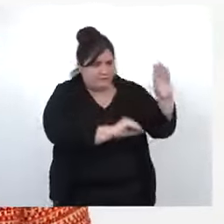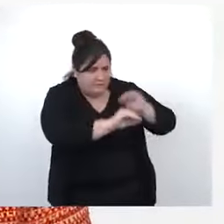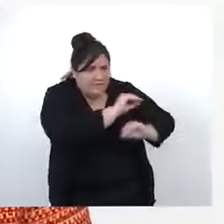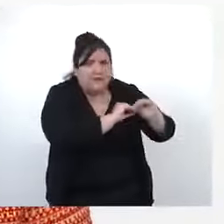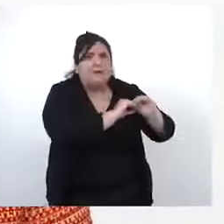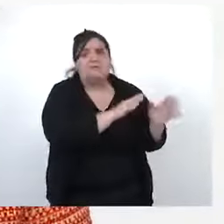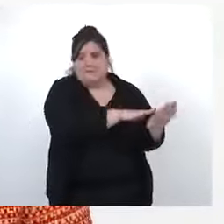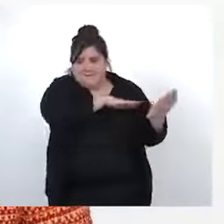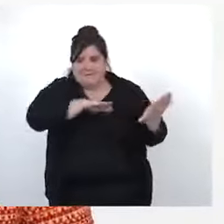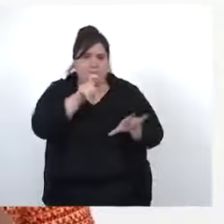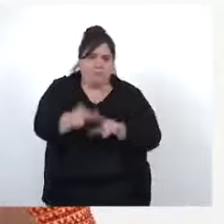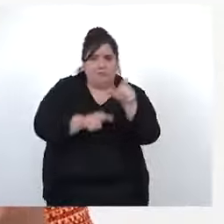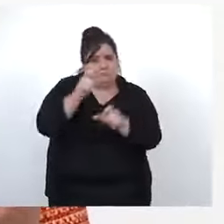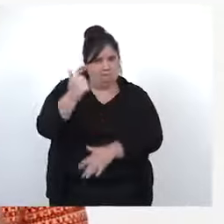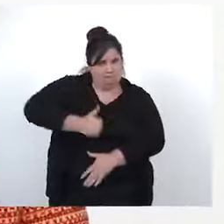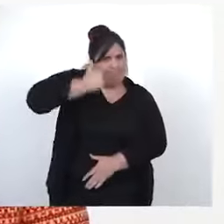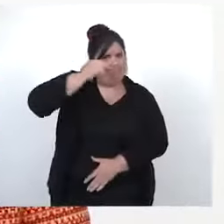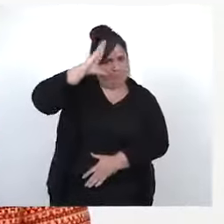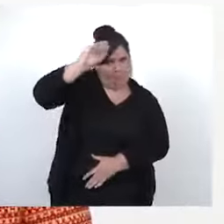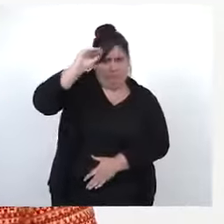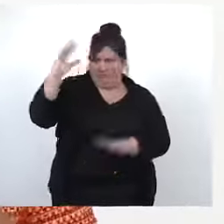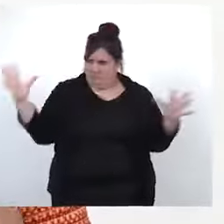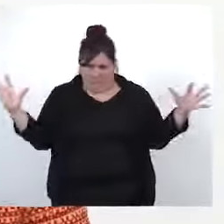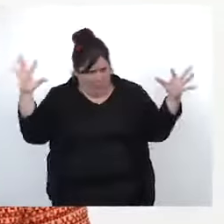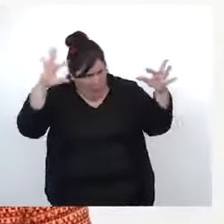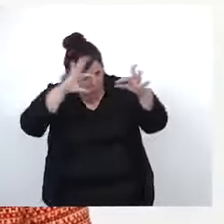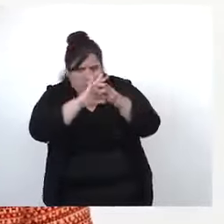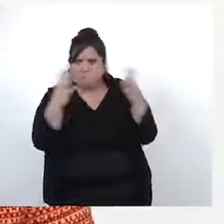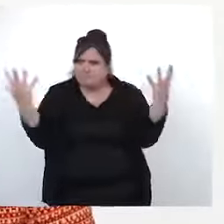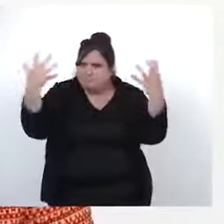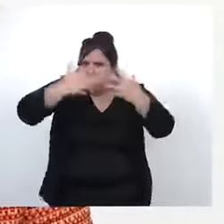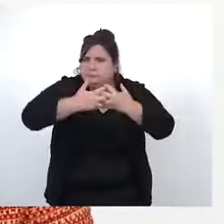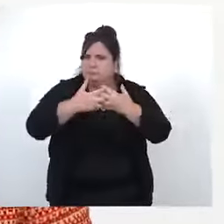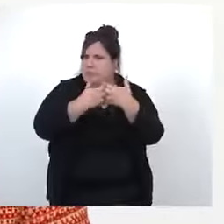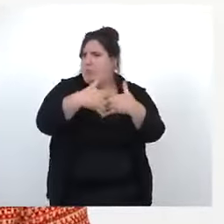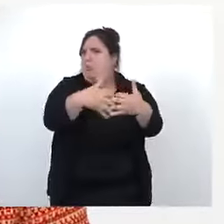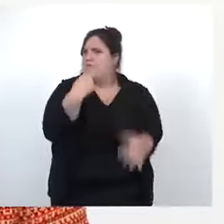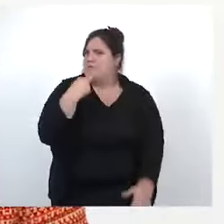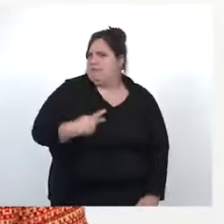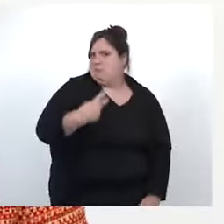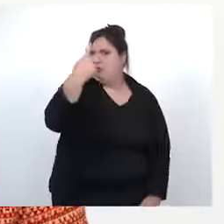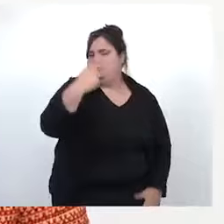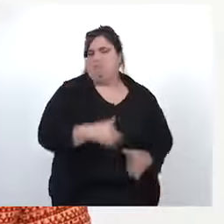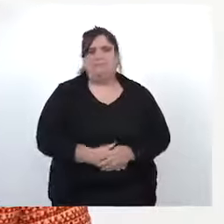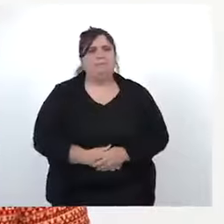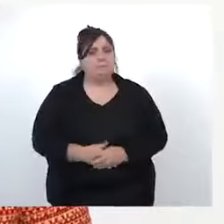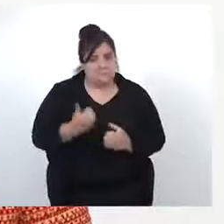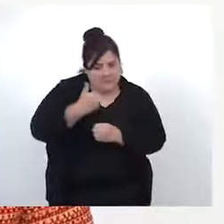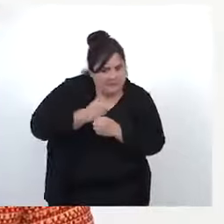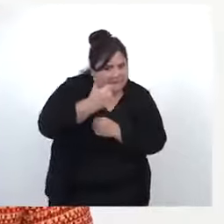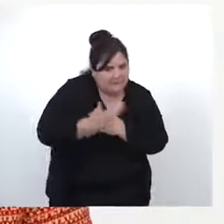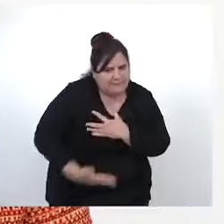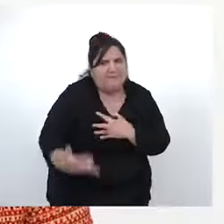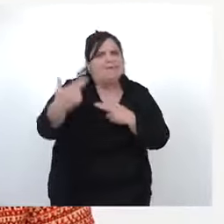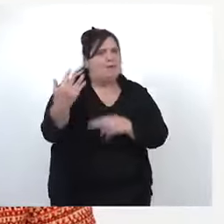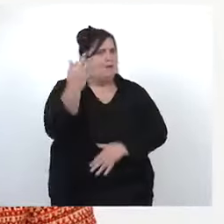que les intervenants libéraux, agissent en concertation et en coopération. C'est un gain d'efficacité. Cette année,